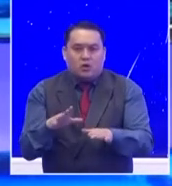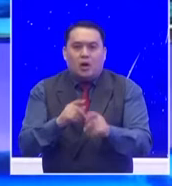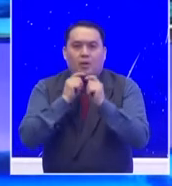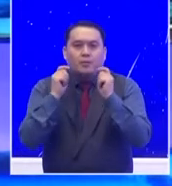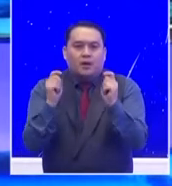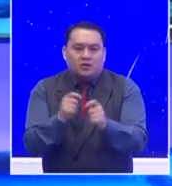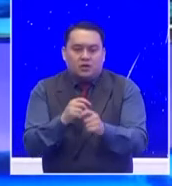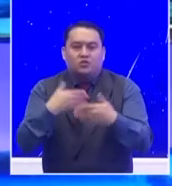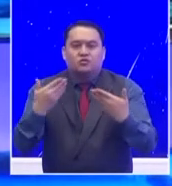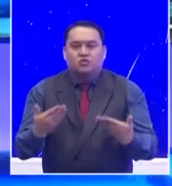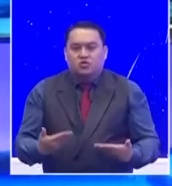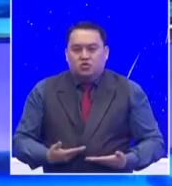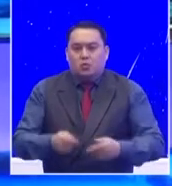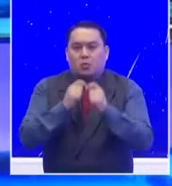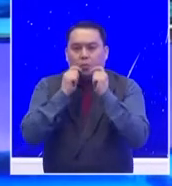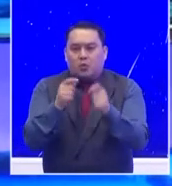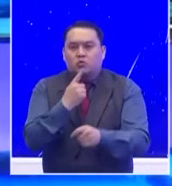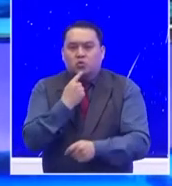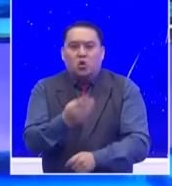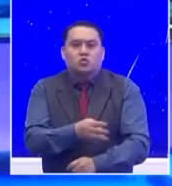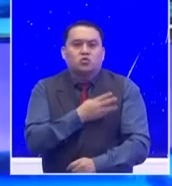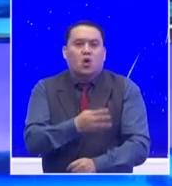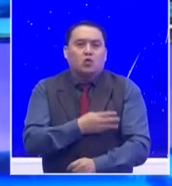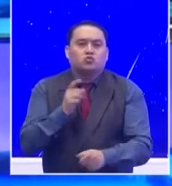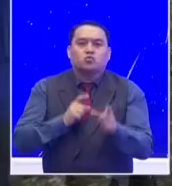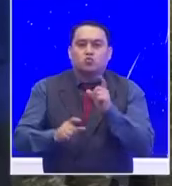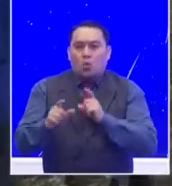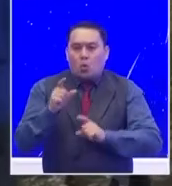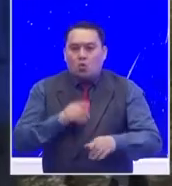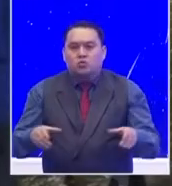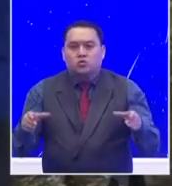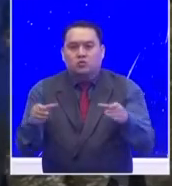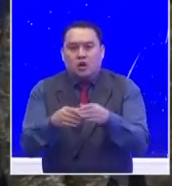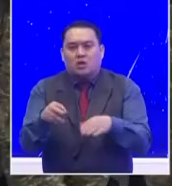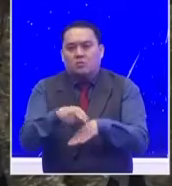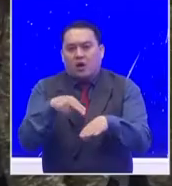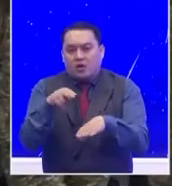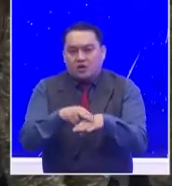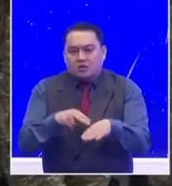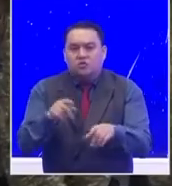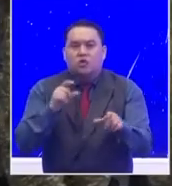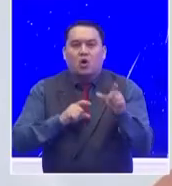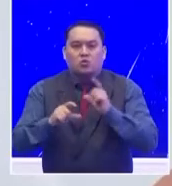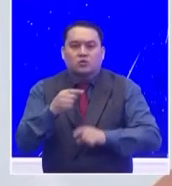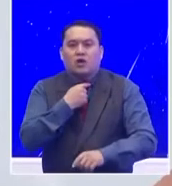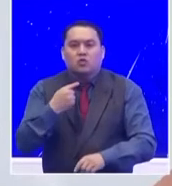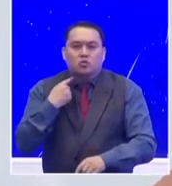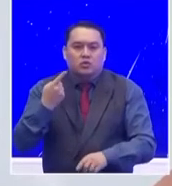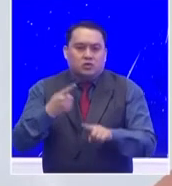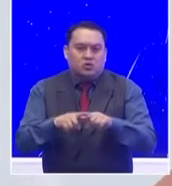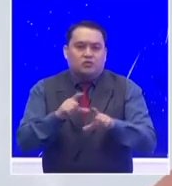сыйла». Подарить свою кровь пришло множество желающих. Это студенты из отряда поддержки полиции «Жалан», а также курсанты